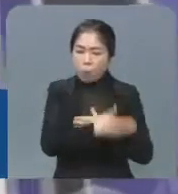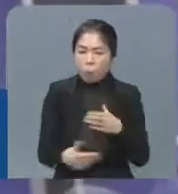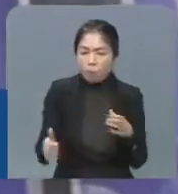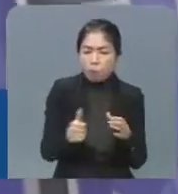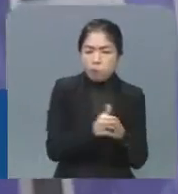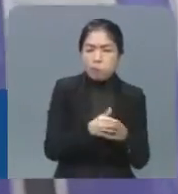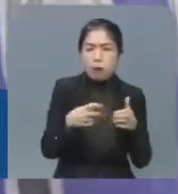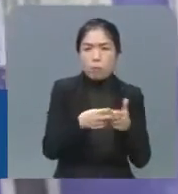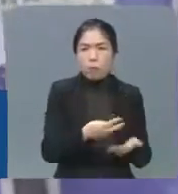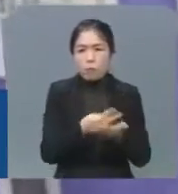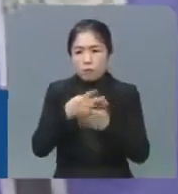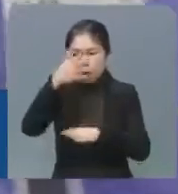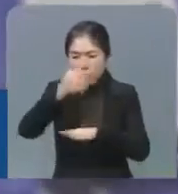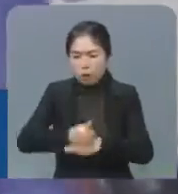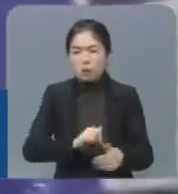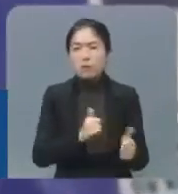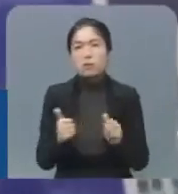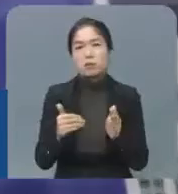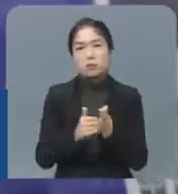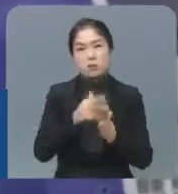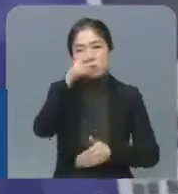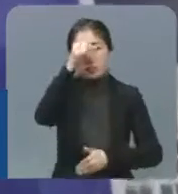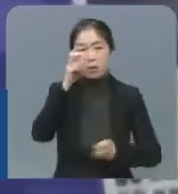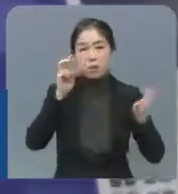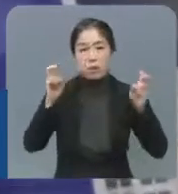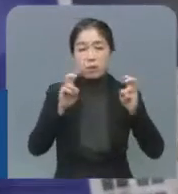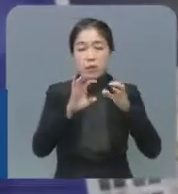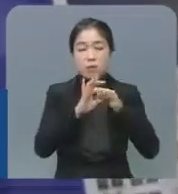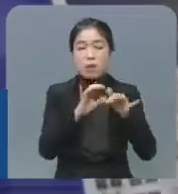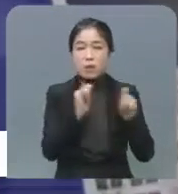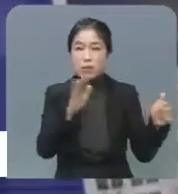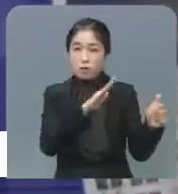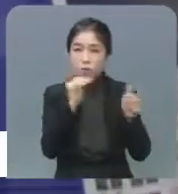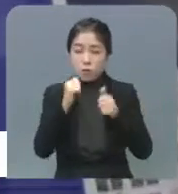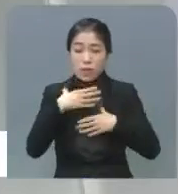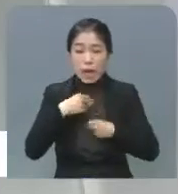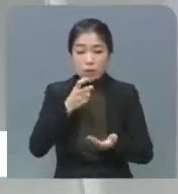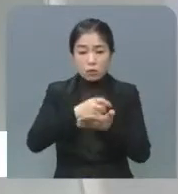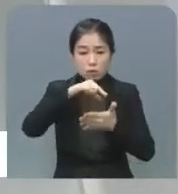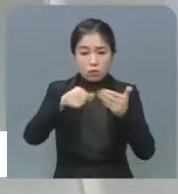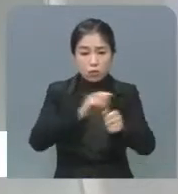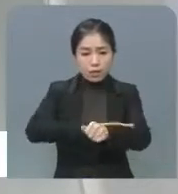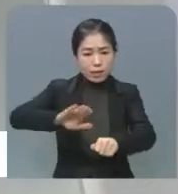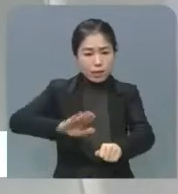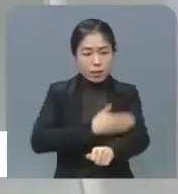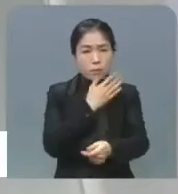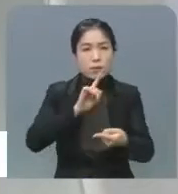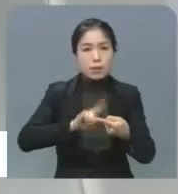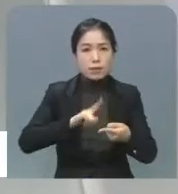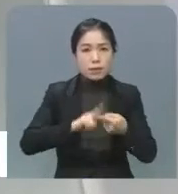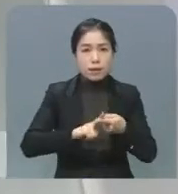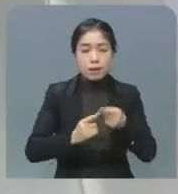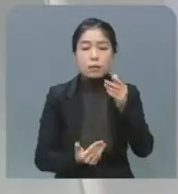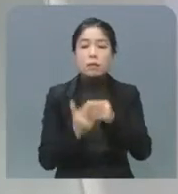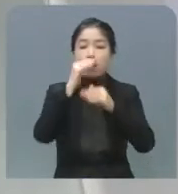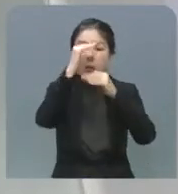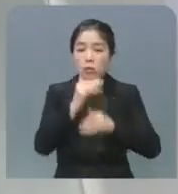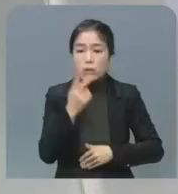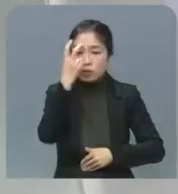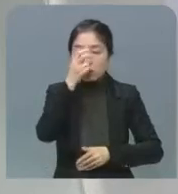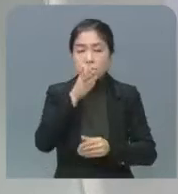병원으로 옮겼지만 숨졌습니다 경찰은 업체 관계자 등을 상대로 안전수칙을 제대로 지켰는지 등 사고 경위를 조사하고